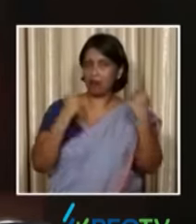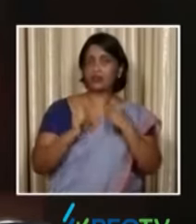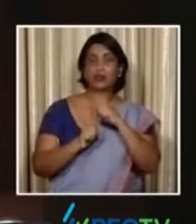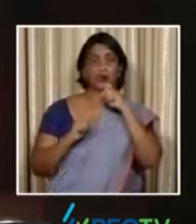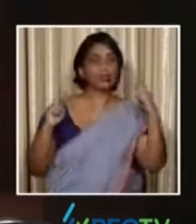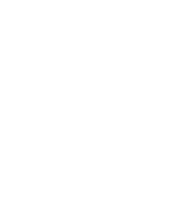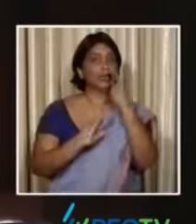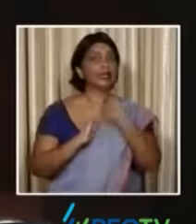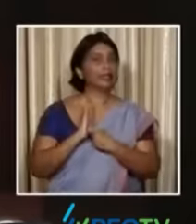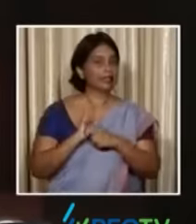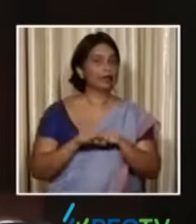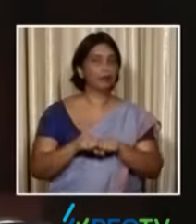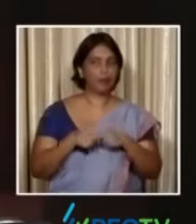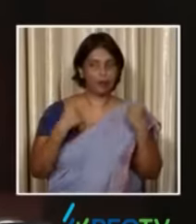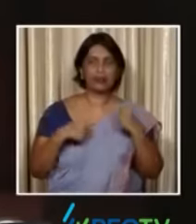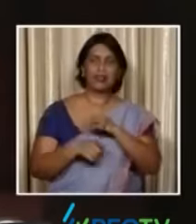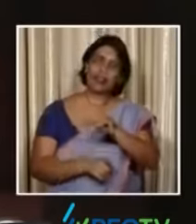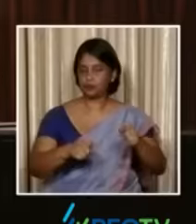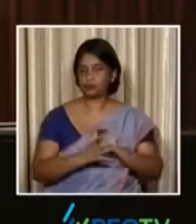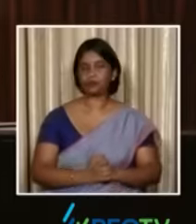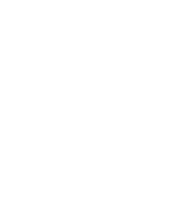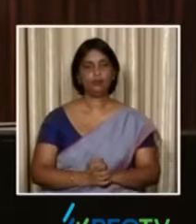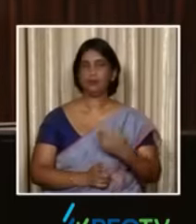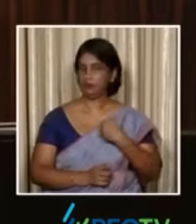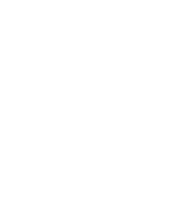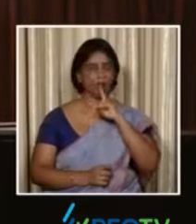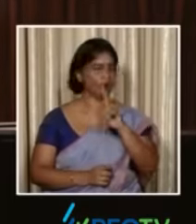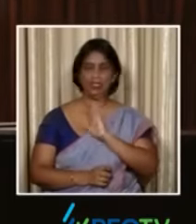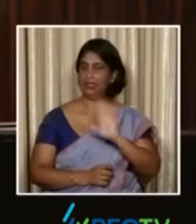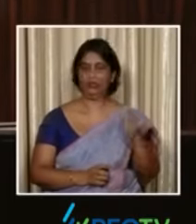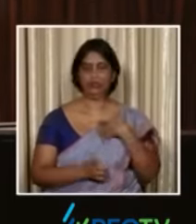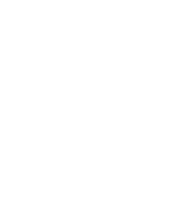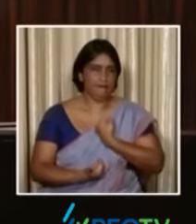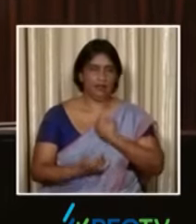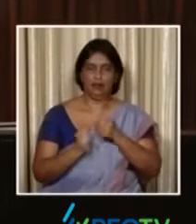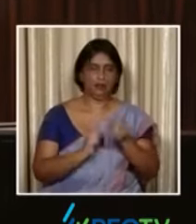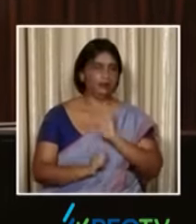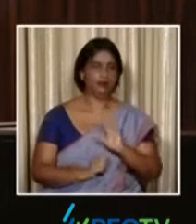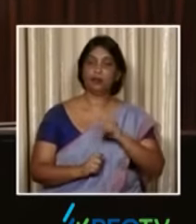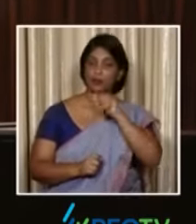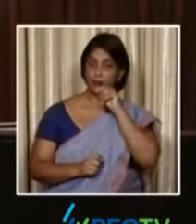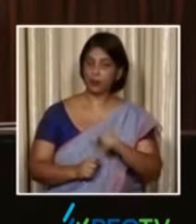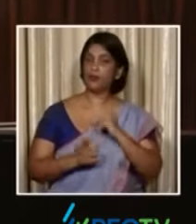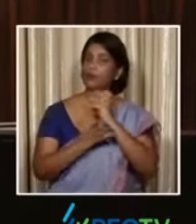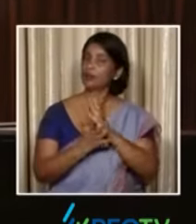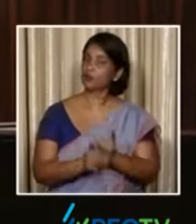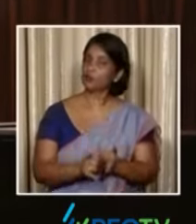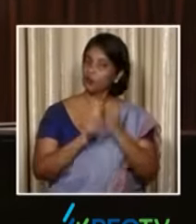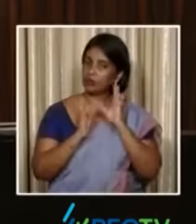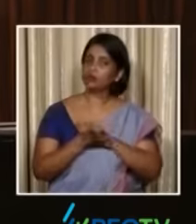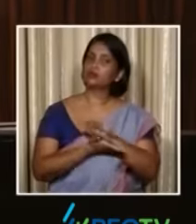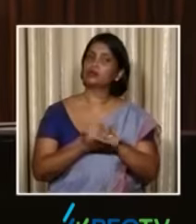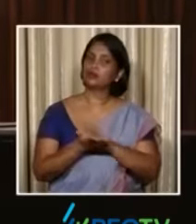ශ්‍රේෂ්ඨ අධිකරණයේ තීන්දුව මොන ලැජ්ජනදි වැරද්ද මම කියනවා කිසිම වැරදි තීරණයක් අපි ගත්තේ නැහැ නියමිත ව්‍යවස්ථානුකූලව